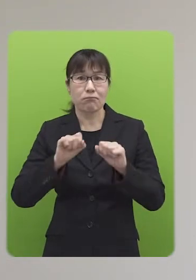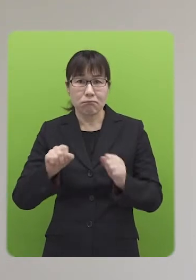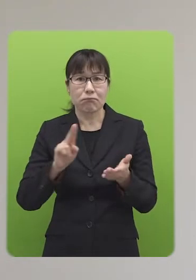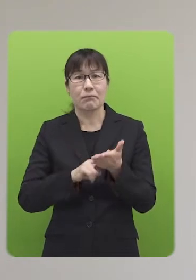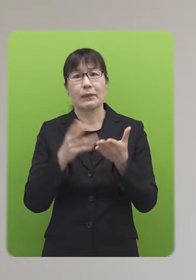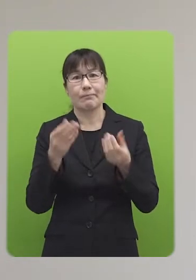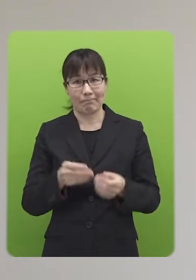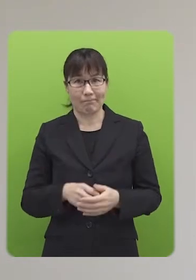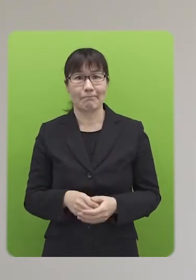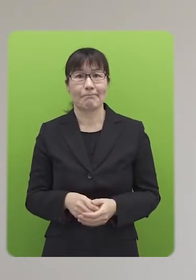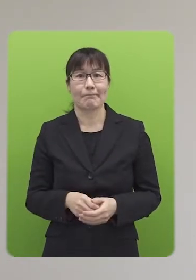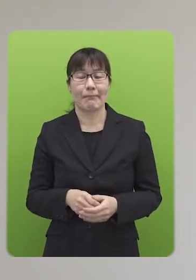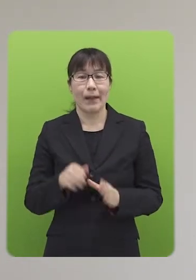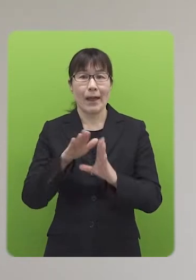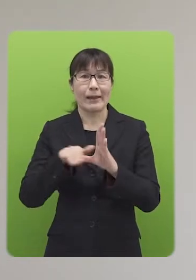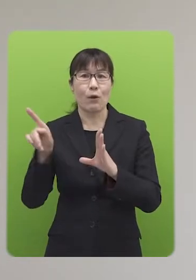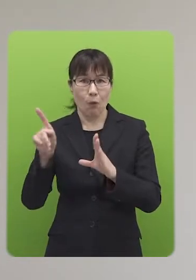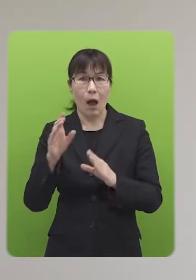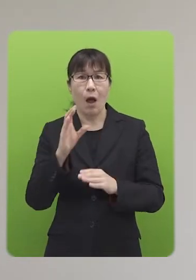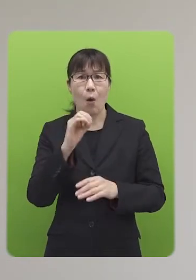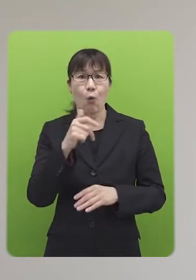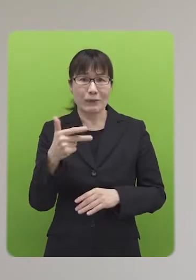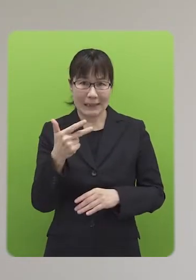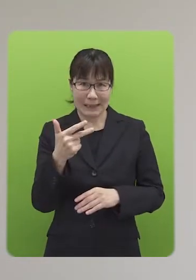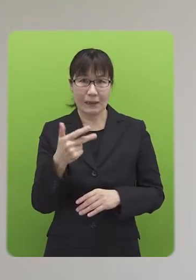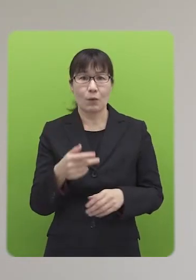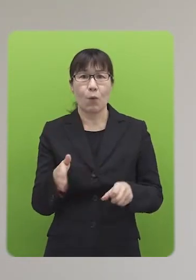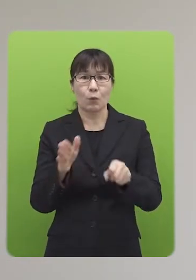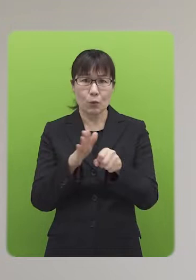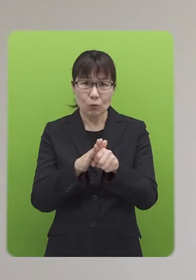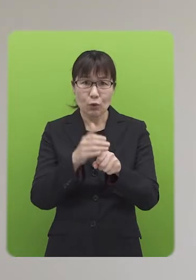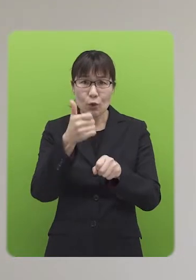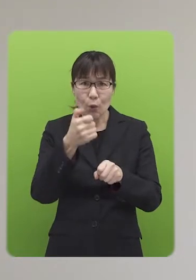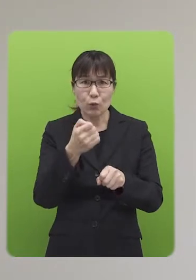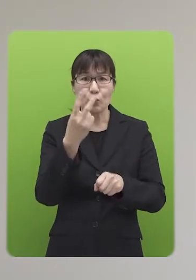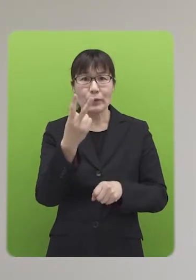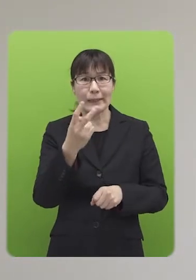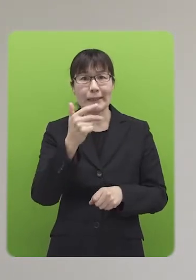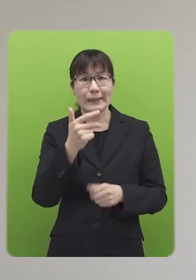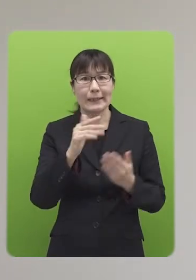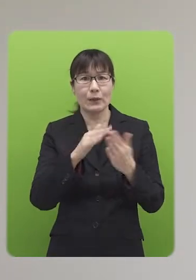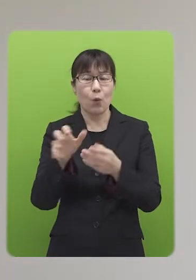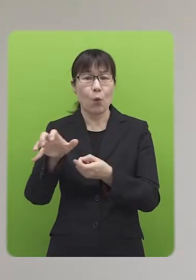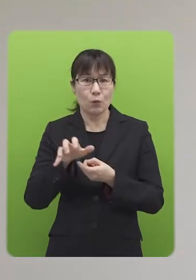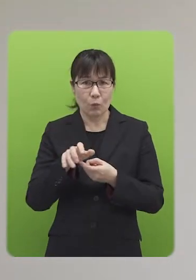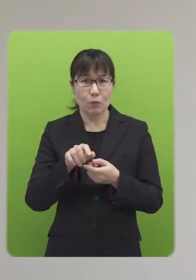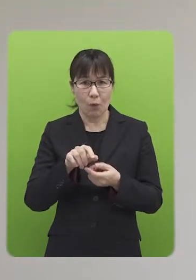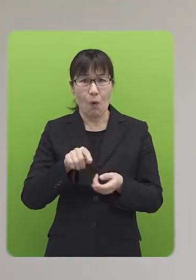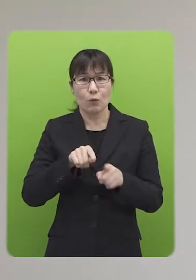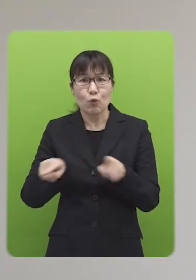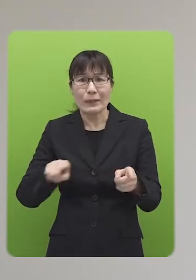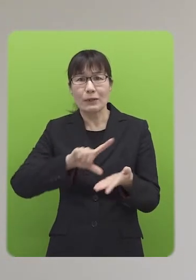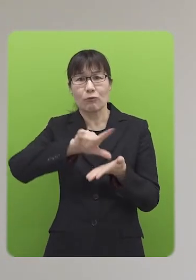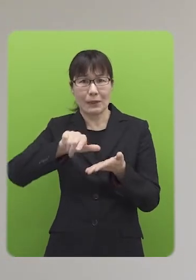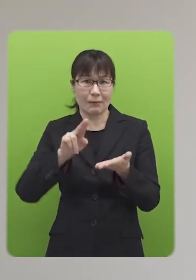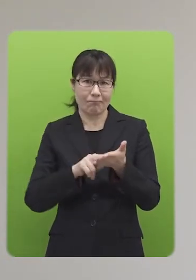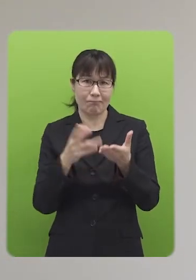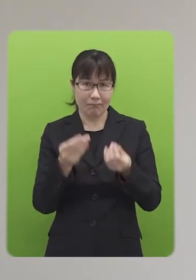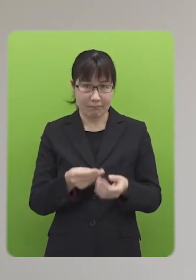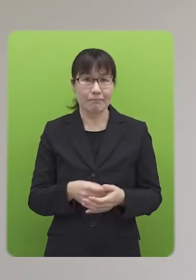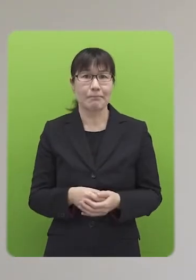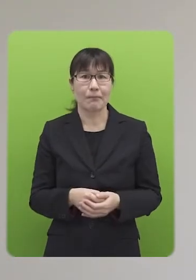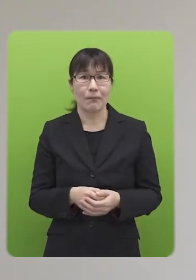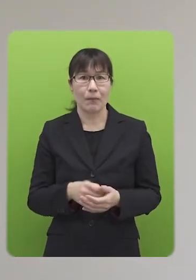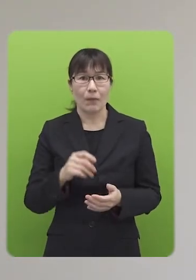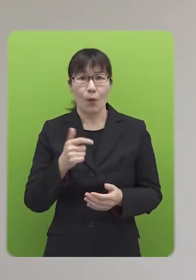定し、県は大府市を含む52市町村を措置区域に指定しました。大